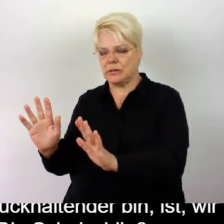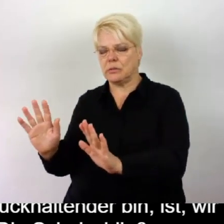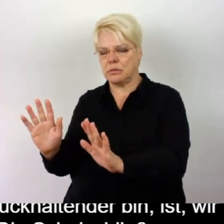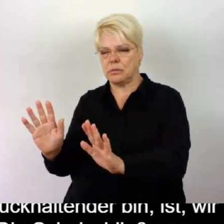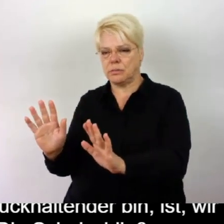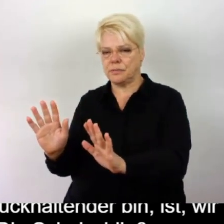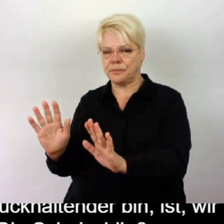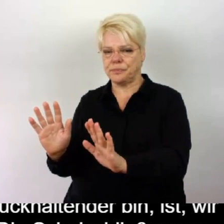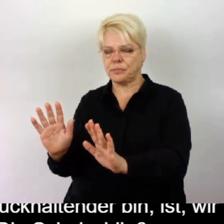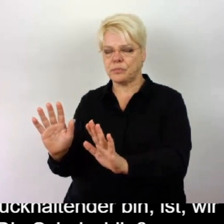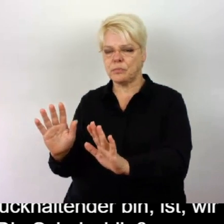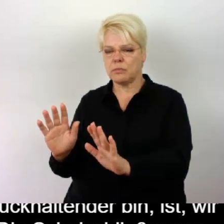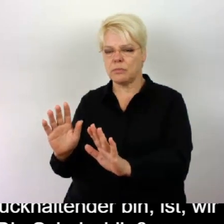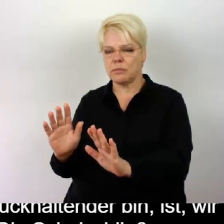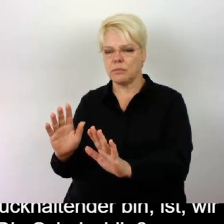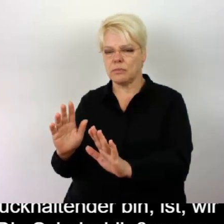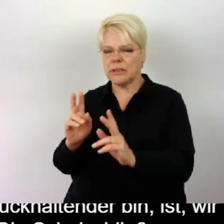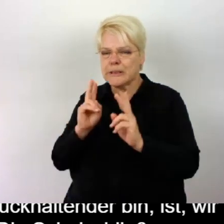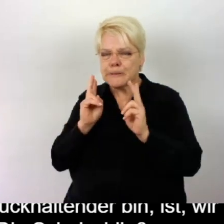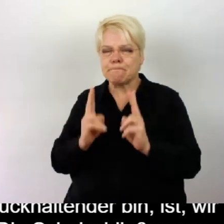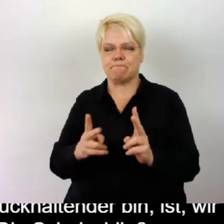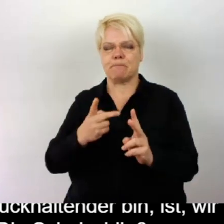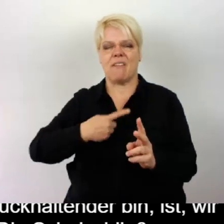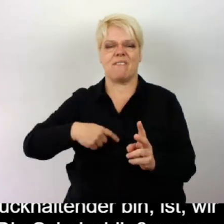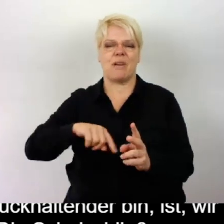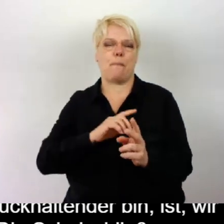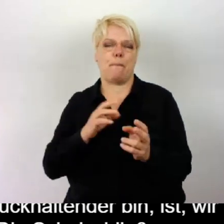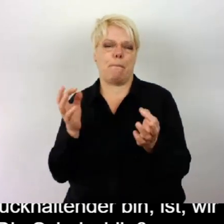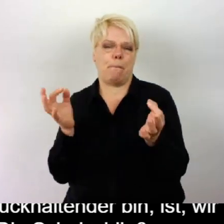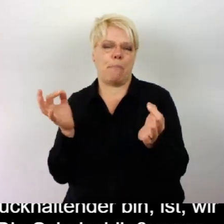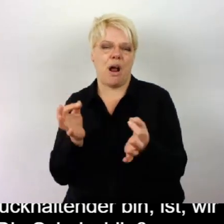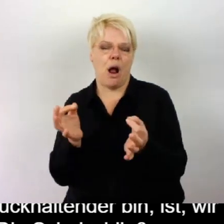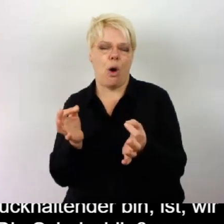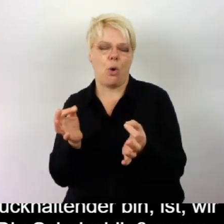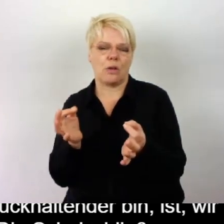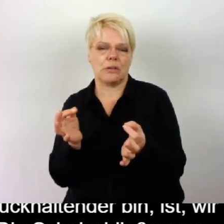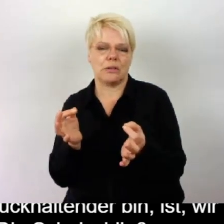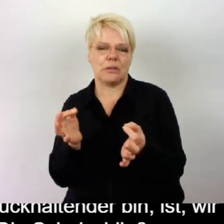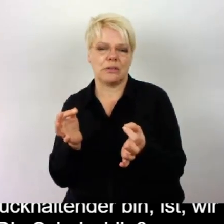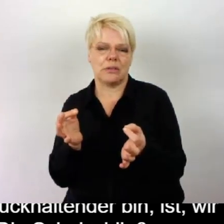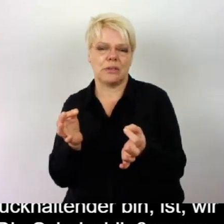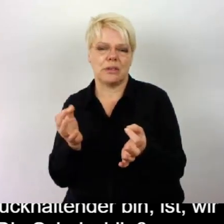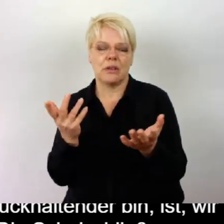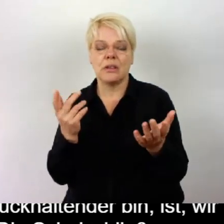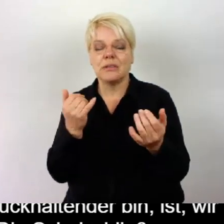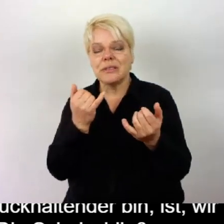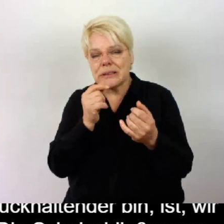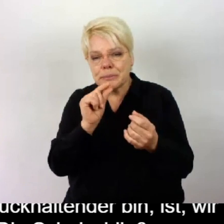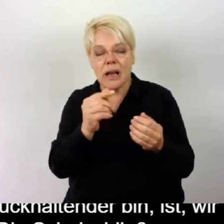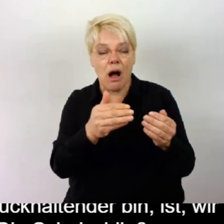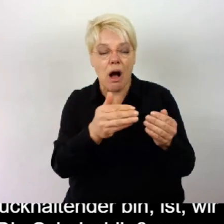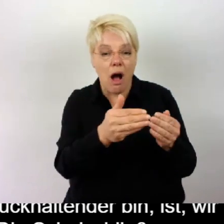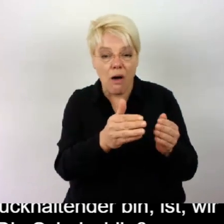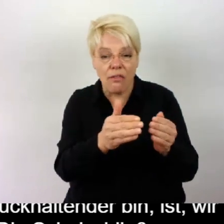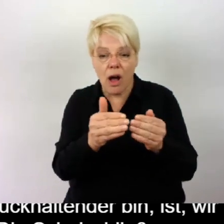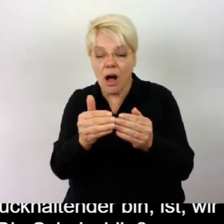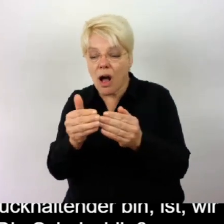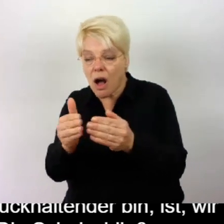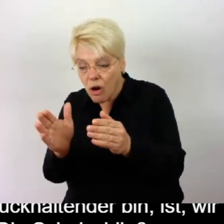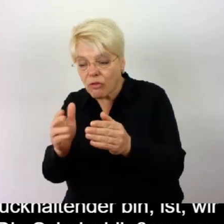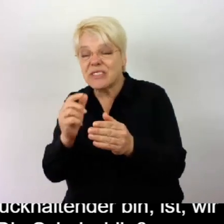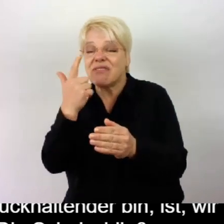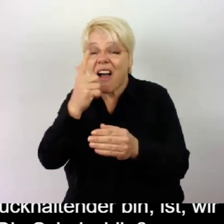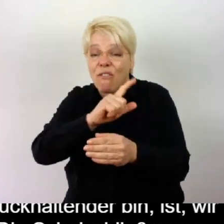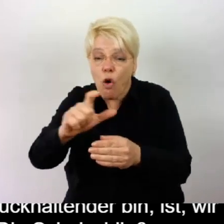gut. Gibt also keine. Jetzt brauchen wir alles für ein bisschen Zeit, nicht alles auf einmal. Und wir werden uns jetzt in den nächsten Wochen natürlich nochmal der Frage